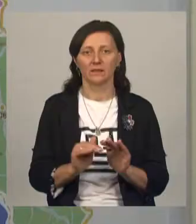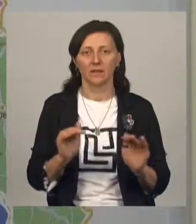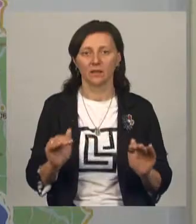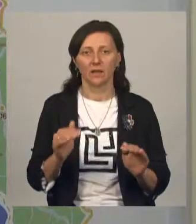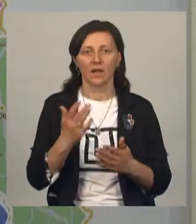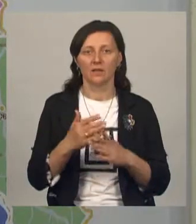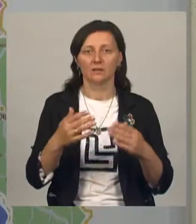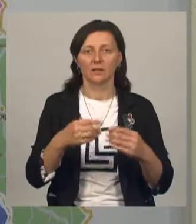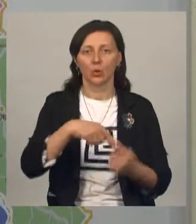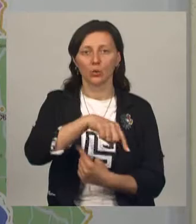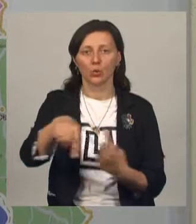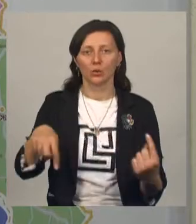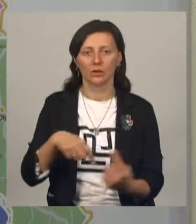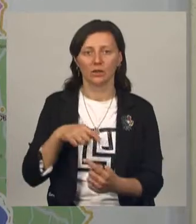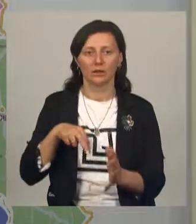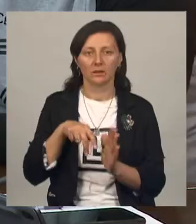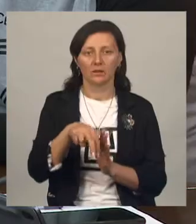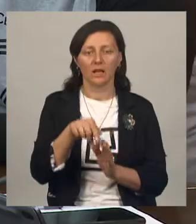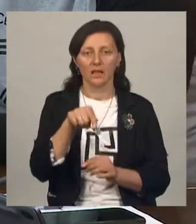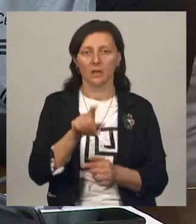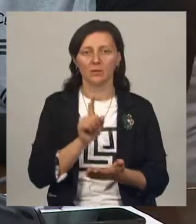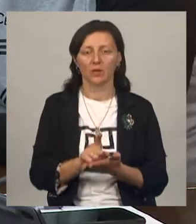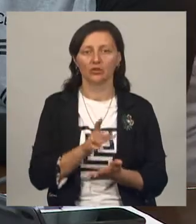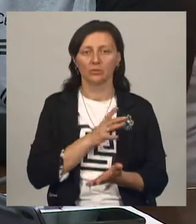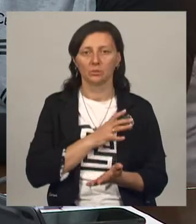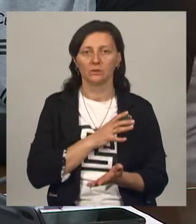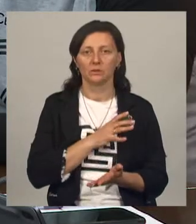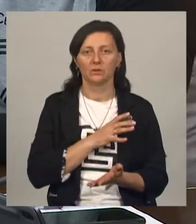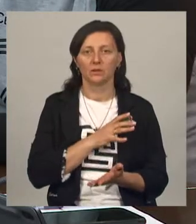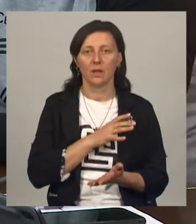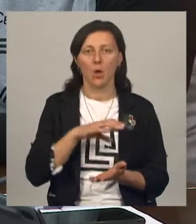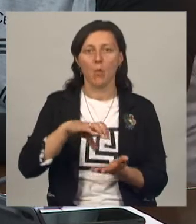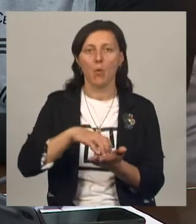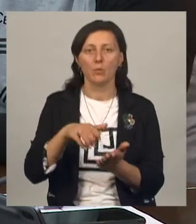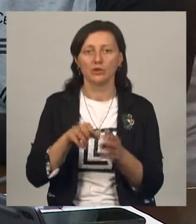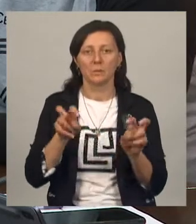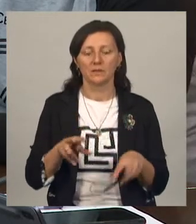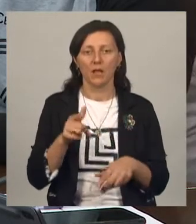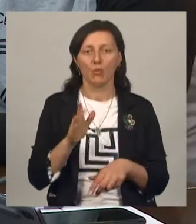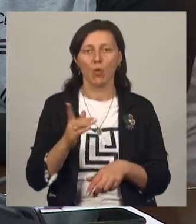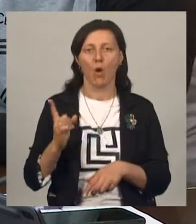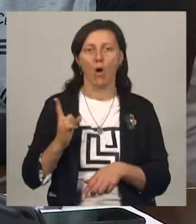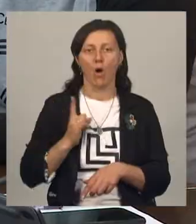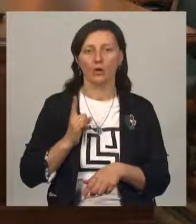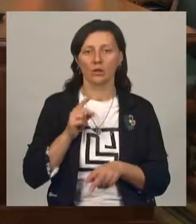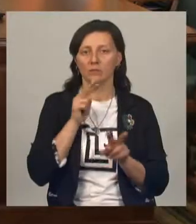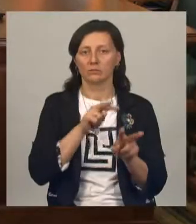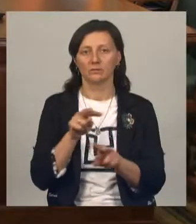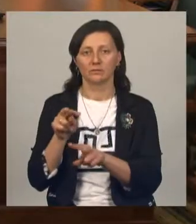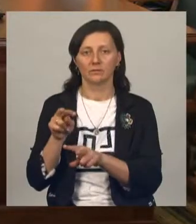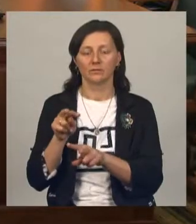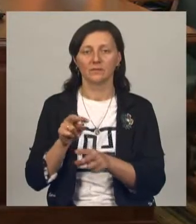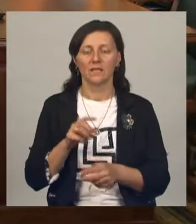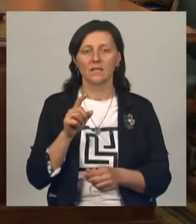турникет имеют должны быть тоже выносные еще нигде охранному дефицит любого вы русскому